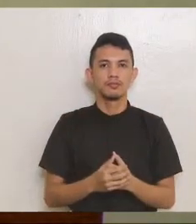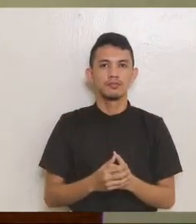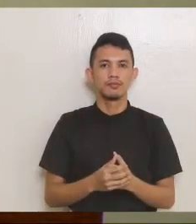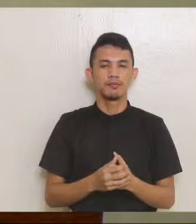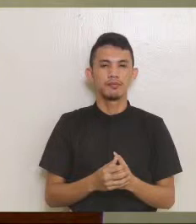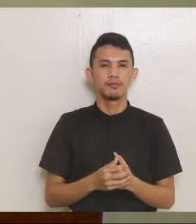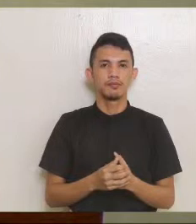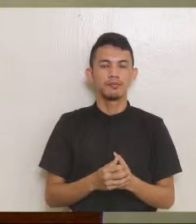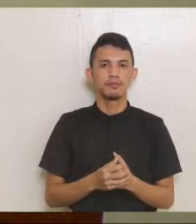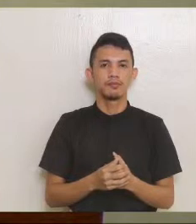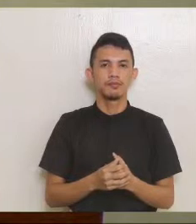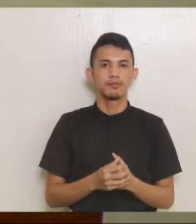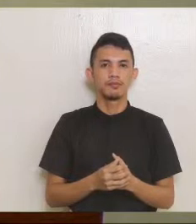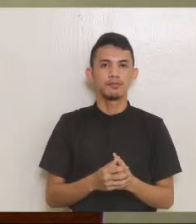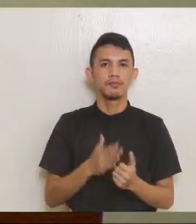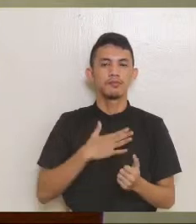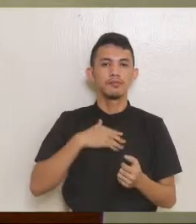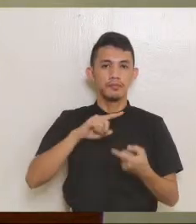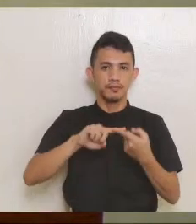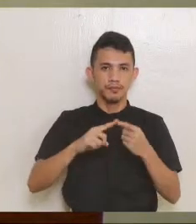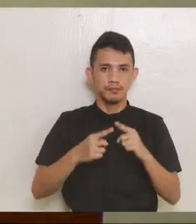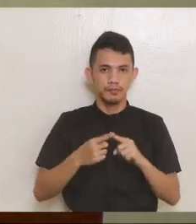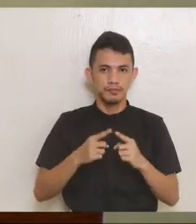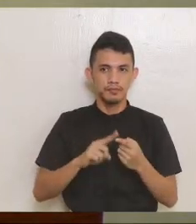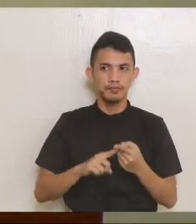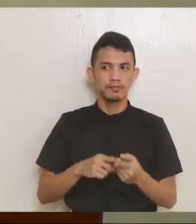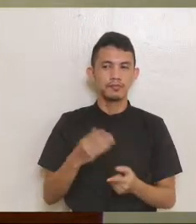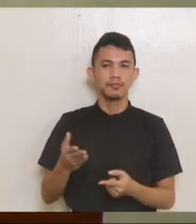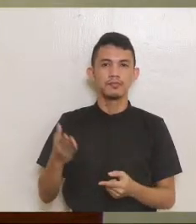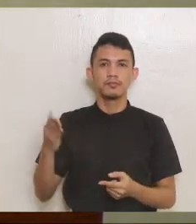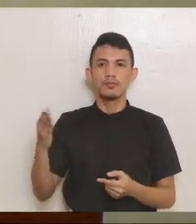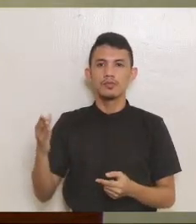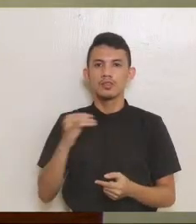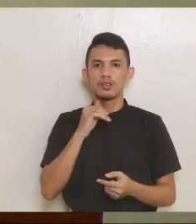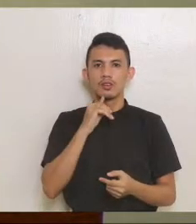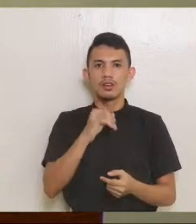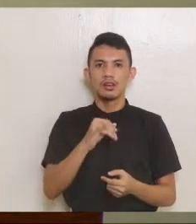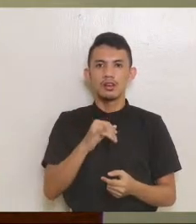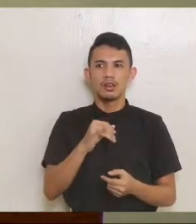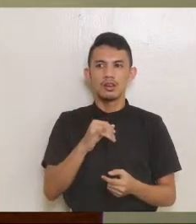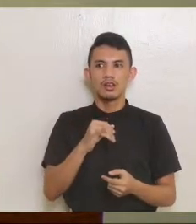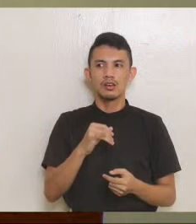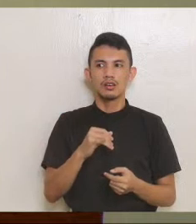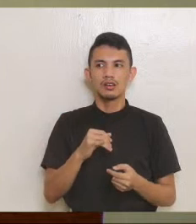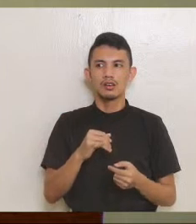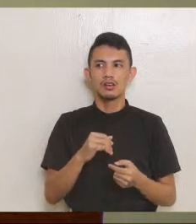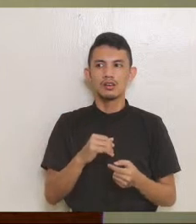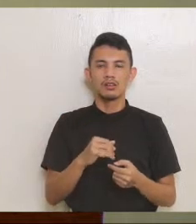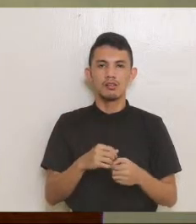friends, adunay peligro ni ini. Siguro ang uban miingon,